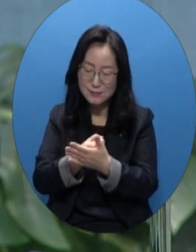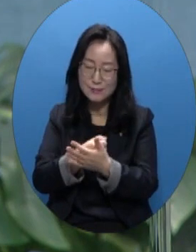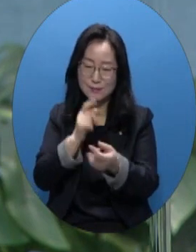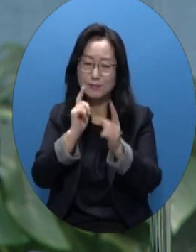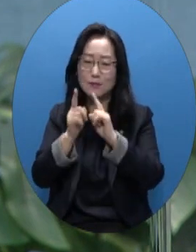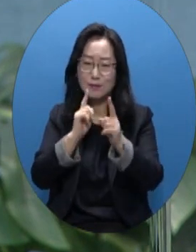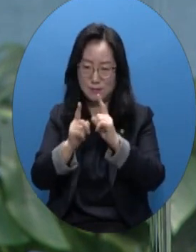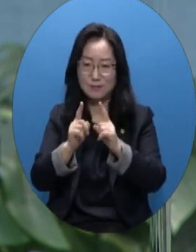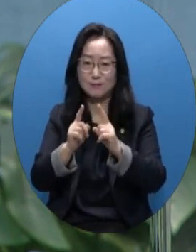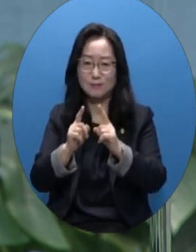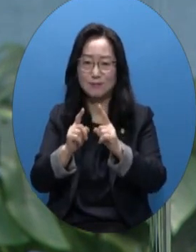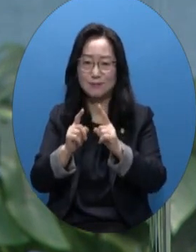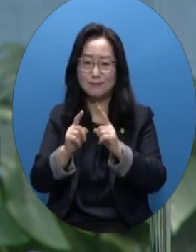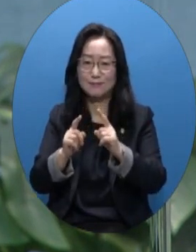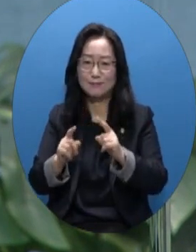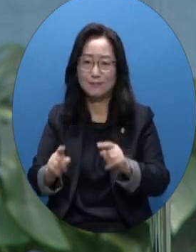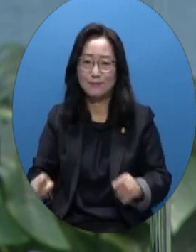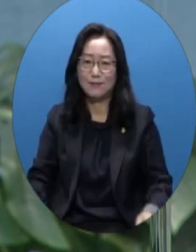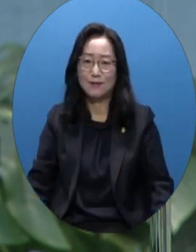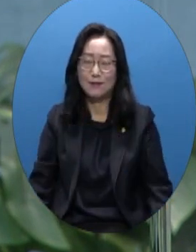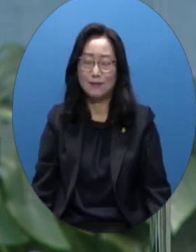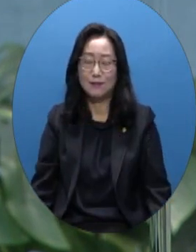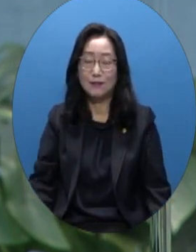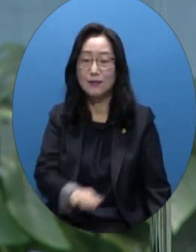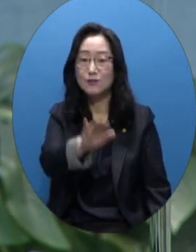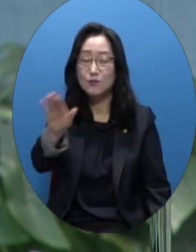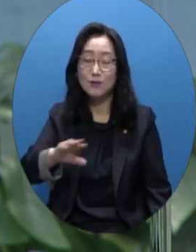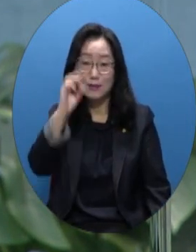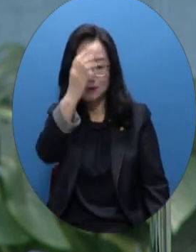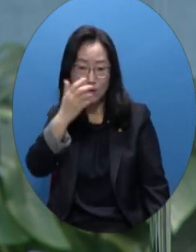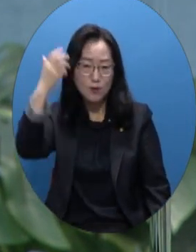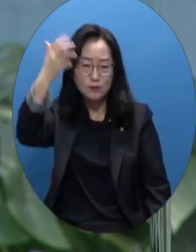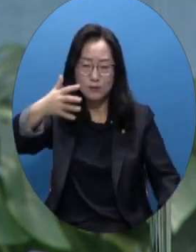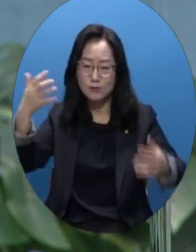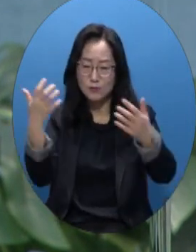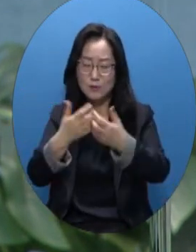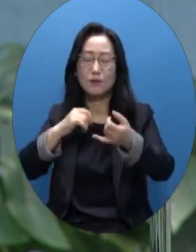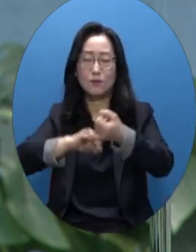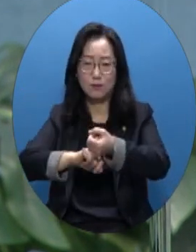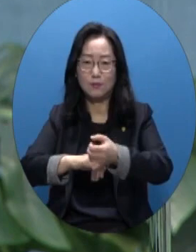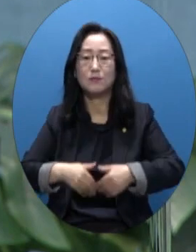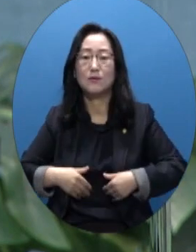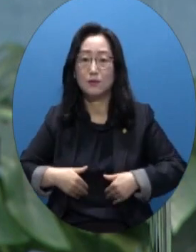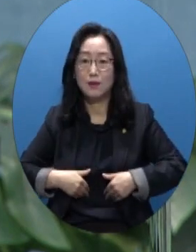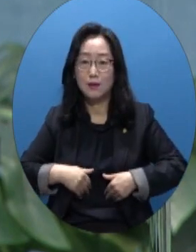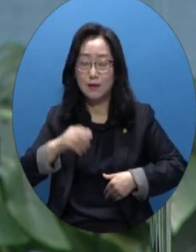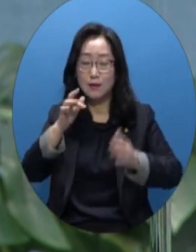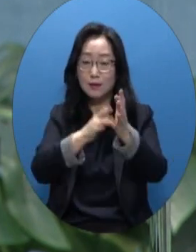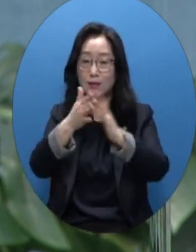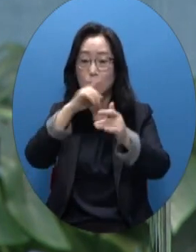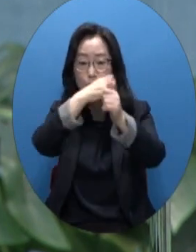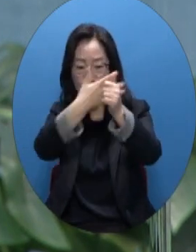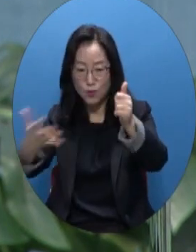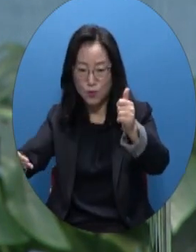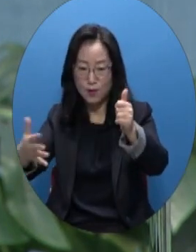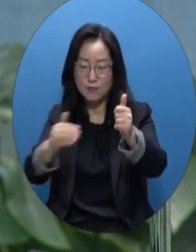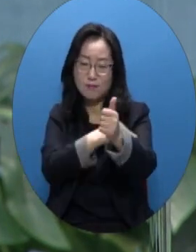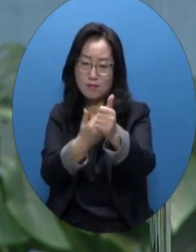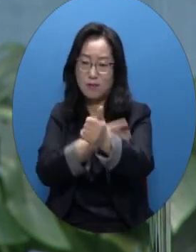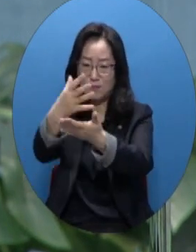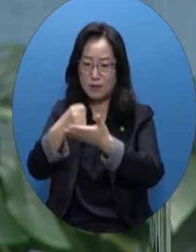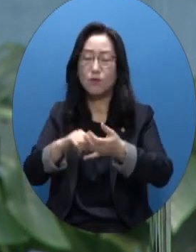하고 있는 것입니다 그래서 우리가 성령충만을 받아야 됩니다 예술 본래 능력으로 무장해야 됩니다 그래서